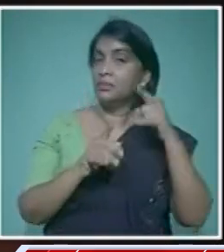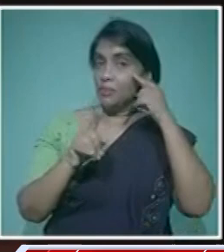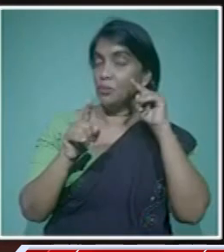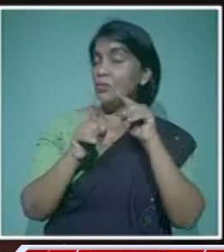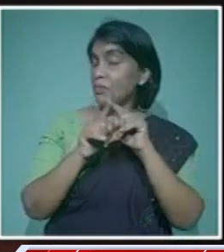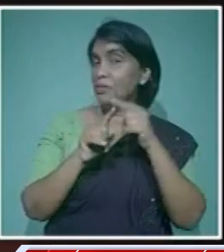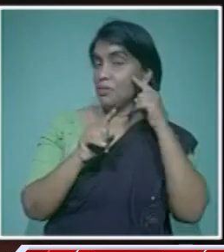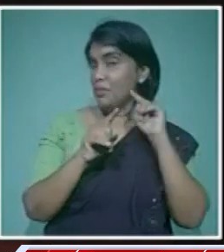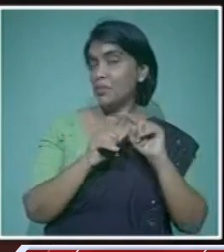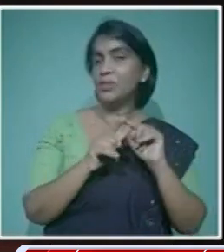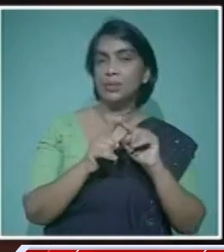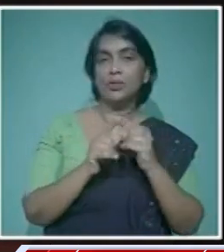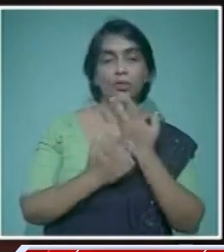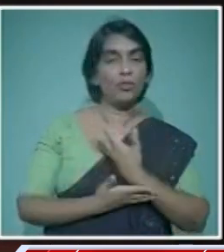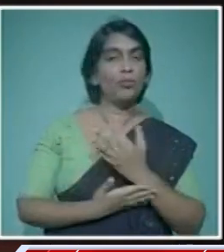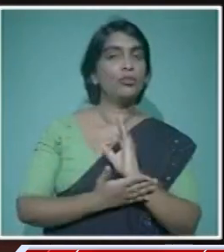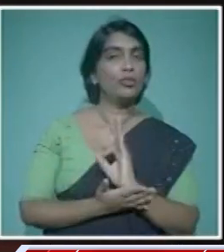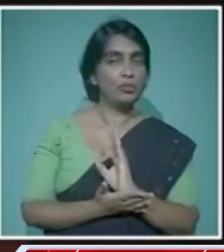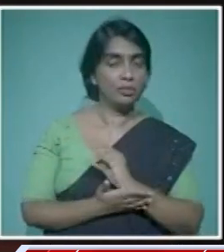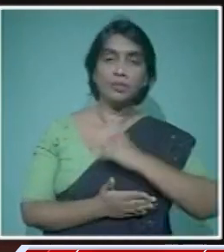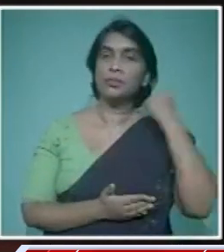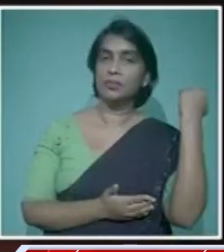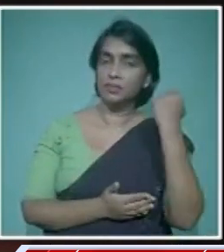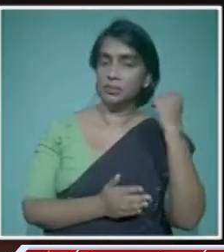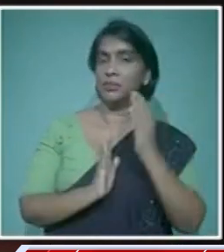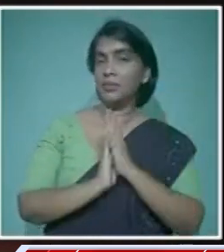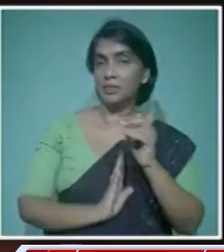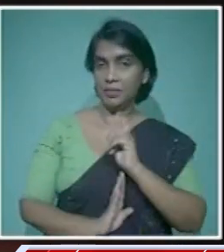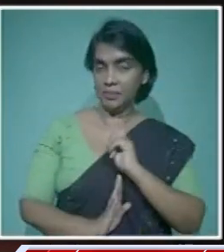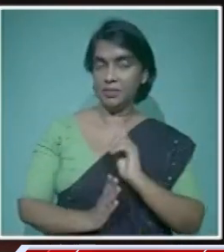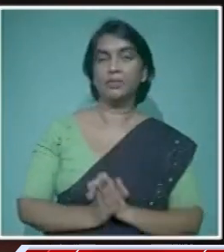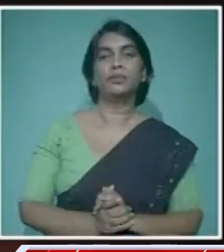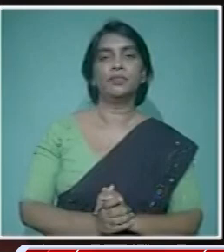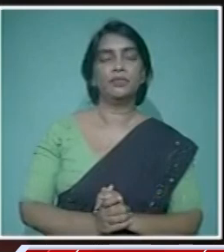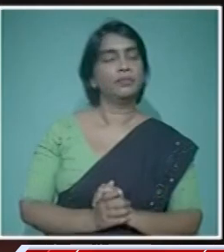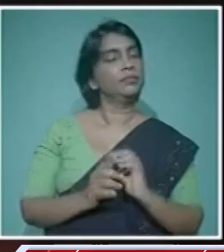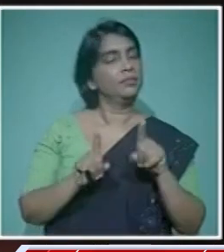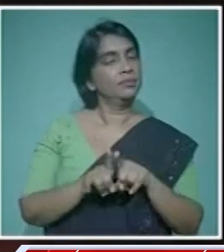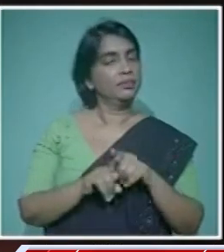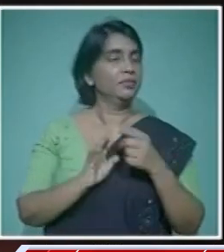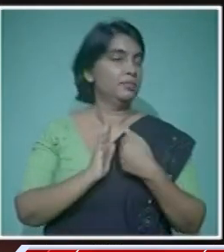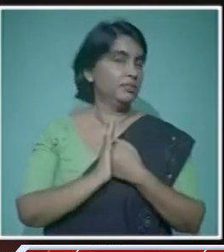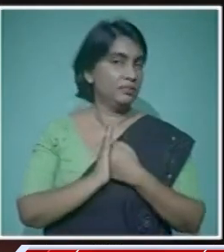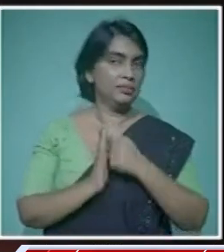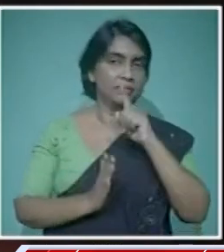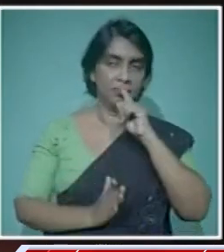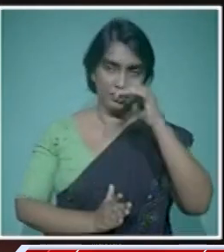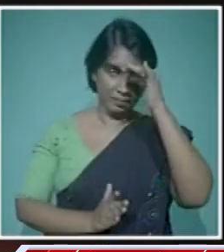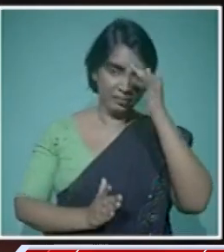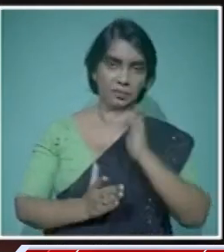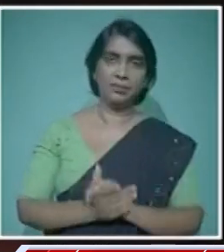සඳහන් වුණු ලෞතර බුදුරජාණන් වහන්සේ දේශනා කරපු ධර්මය. ඒ වගේම ගරු